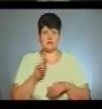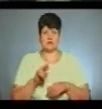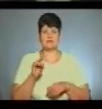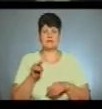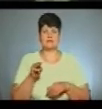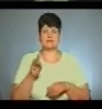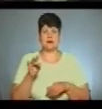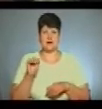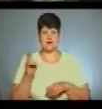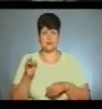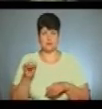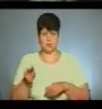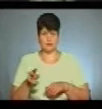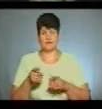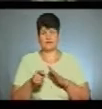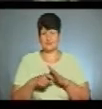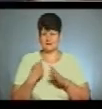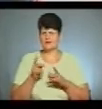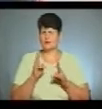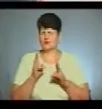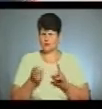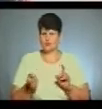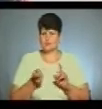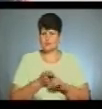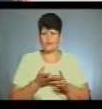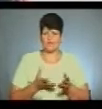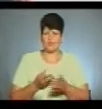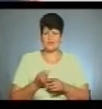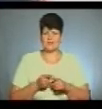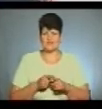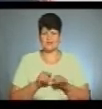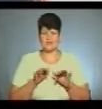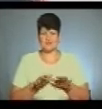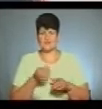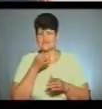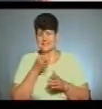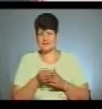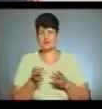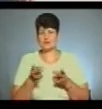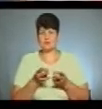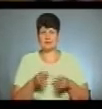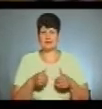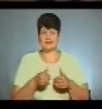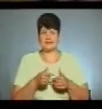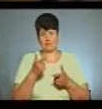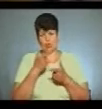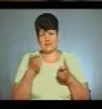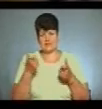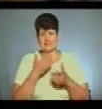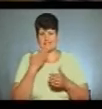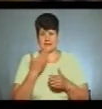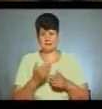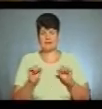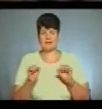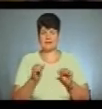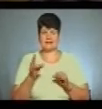того, щоб дізнатися, які саме громадські організації долучились до фінансування цих заходів. Він відповів, що потрібно надіслати інформаційний запит. Керівник